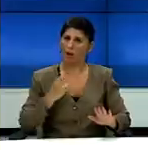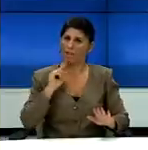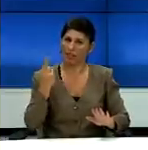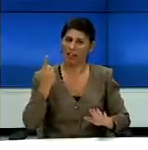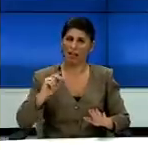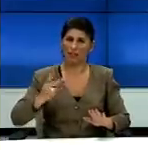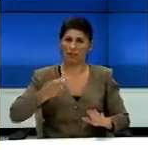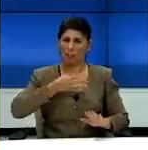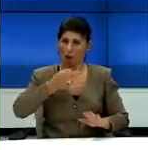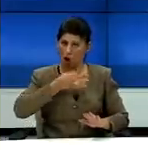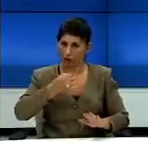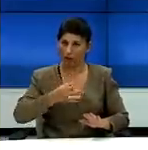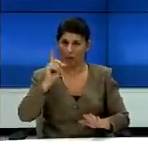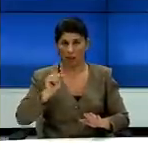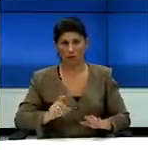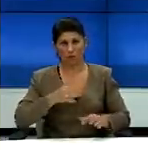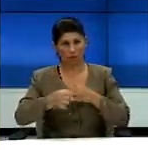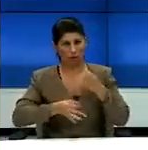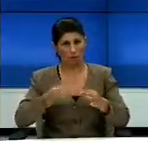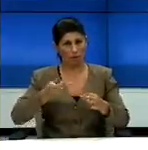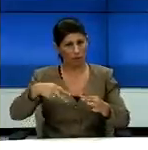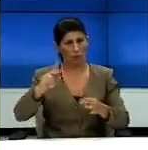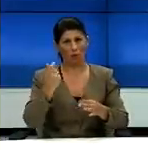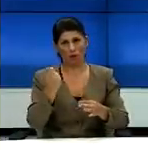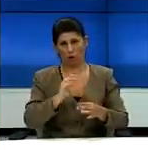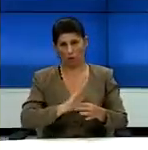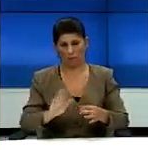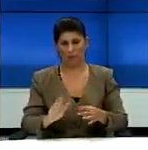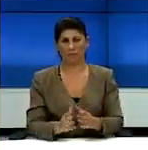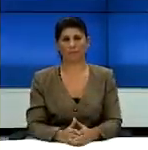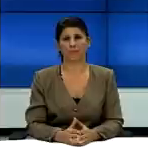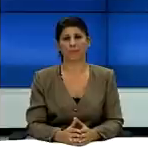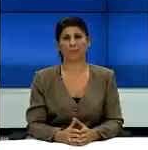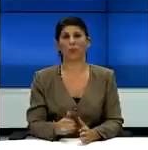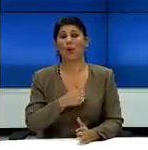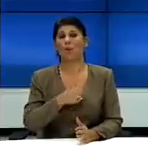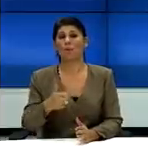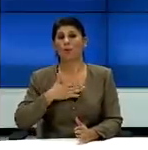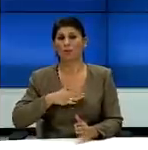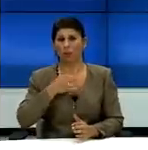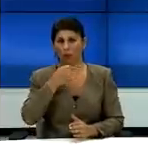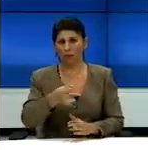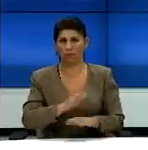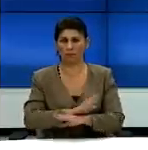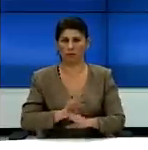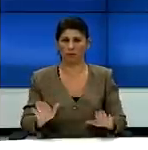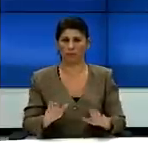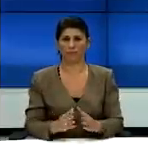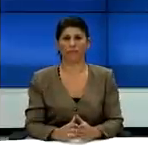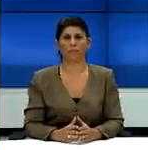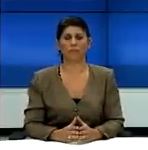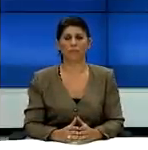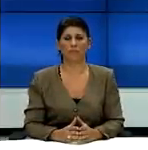στη δευτερολογία μου ίσως να αναφερθώ περισσότερο στην οικονομία. Το μόνο που θέλω να πω κλείνοντας είναι